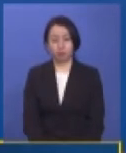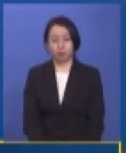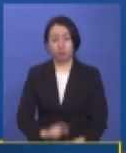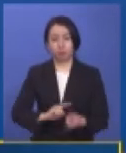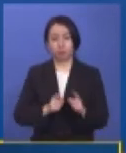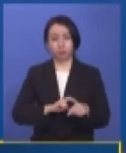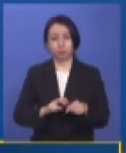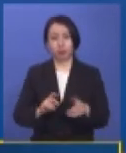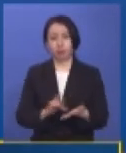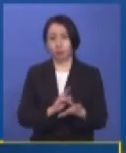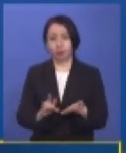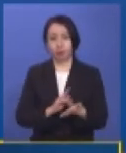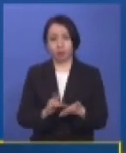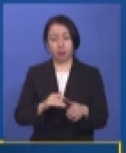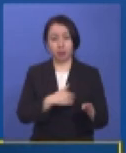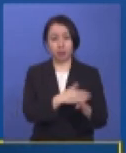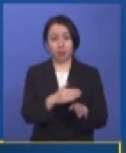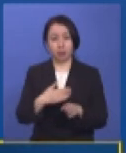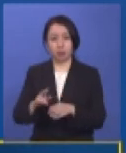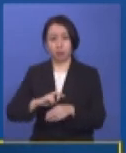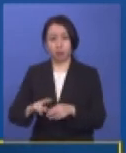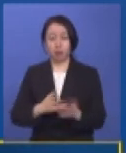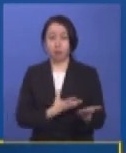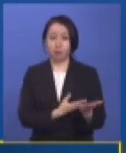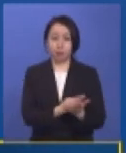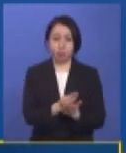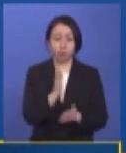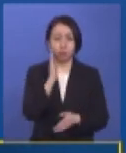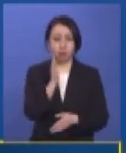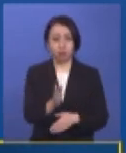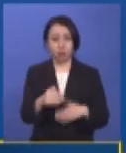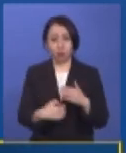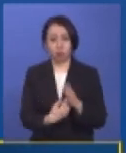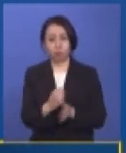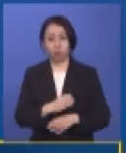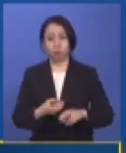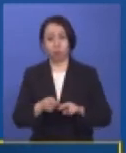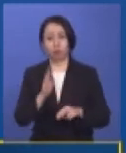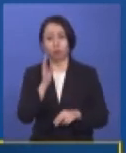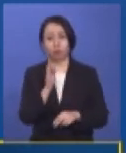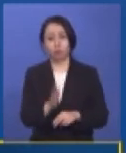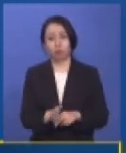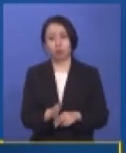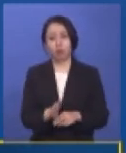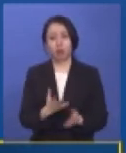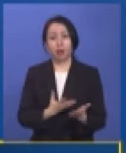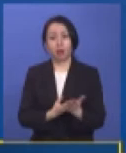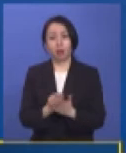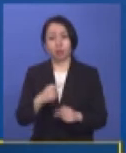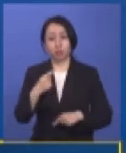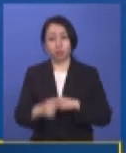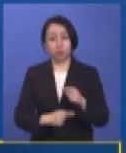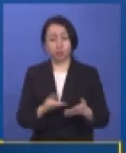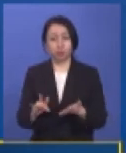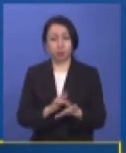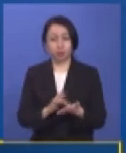Переводы через мобильные приложения разделят на переводы и платежи. В дальнейшем появится новая функция, которая появится при оплате через